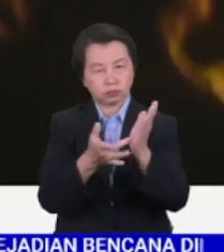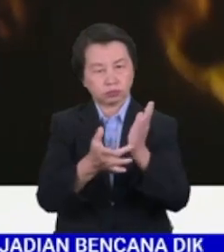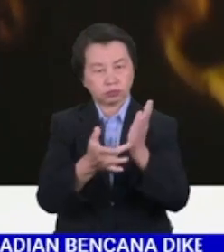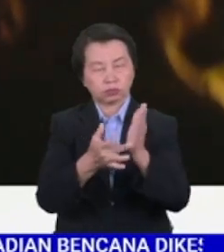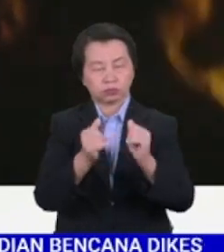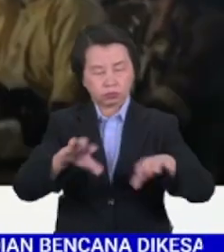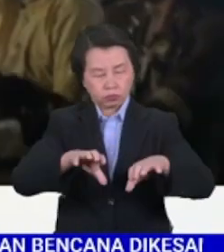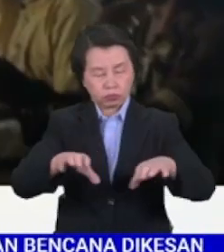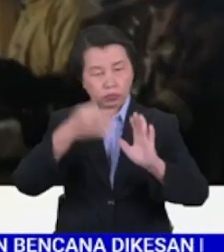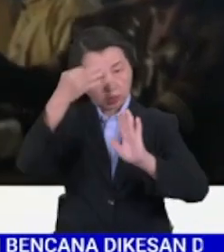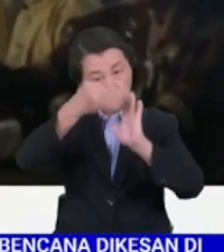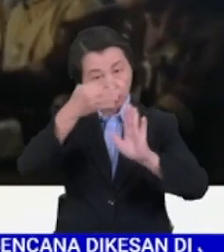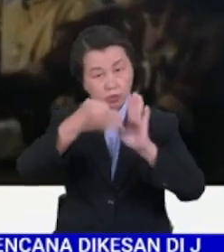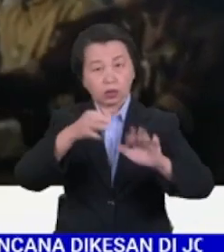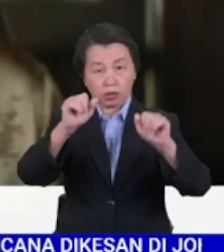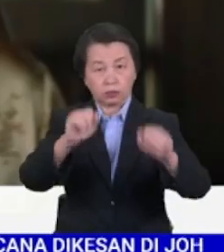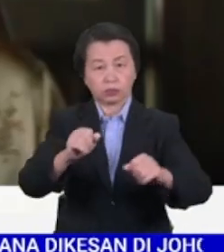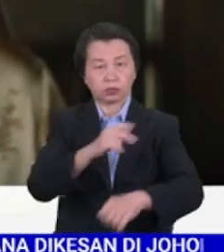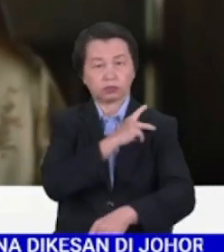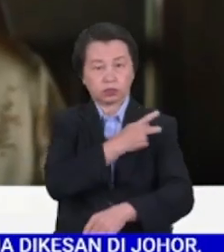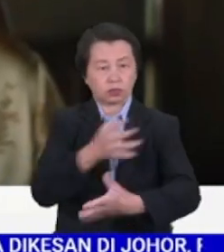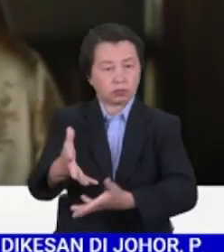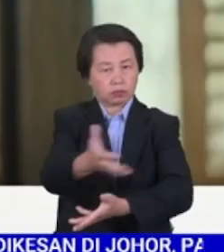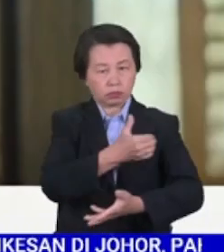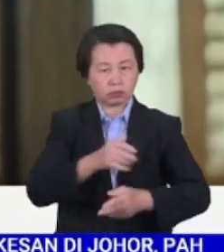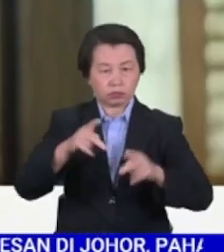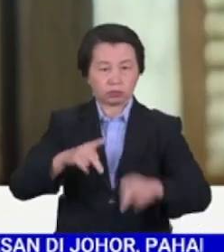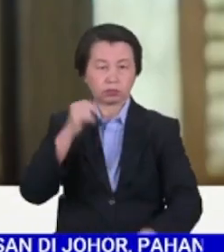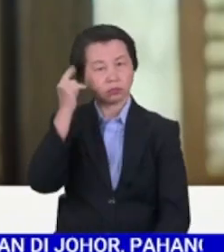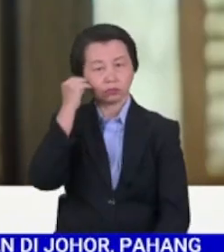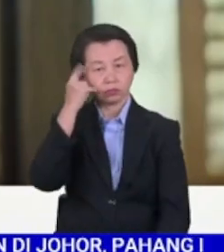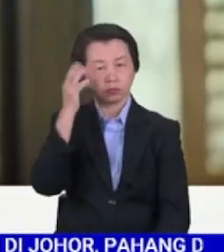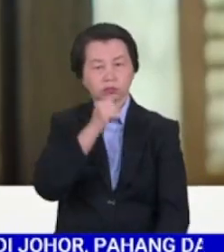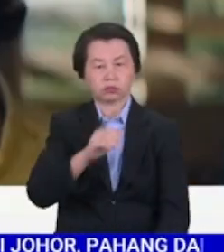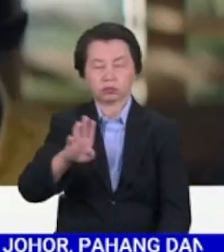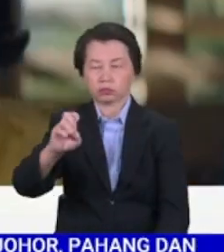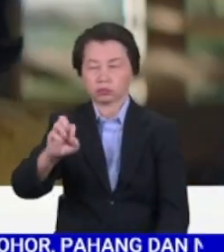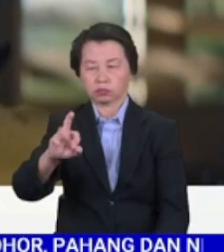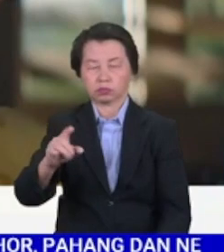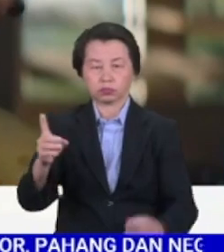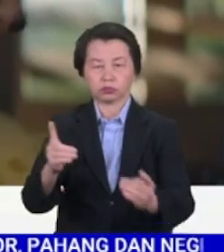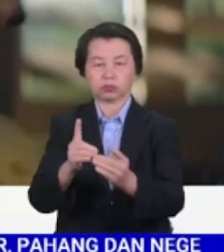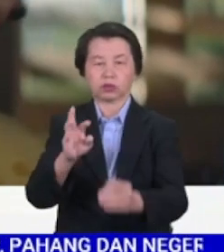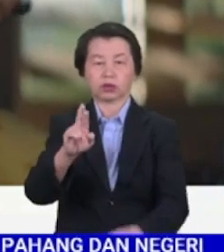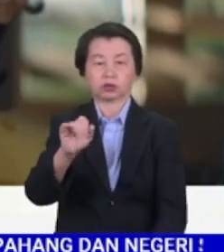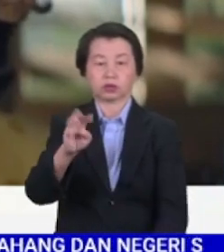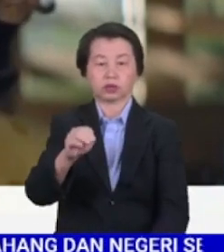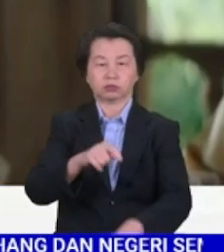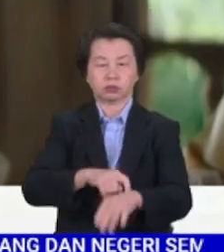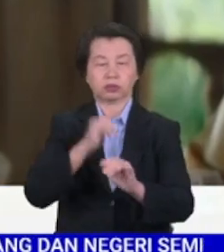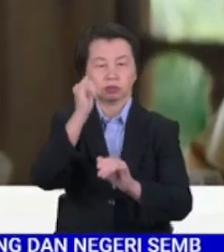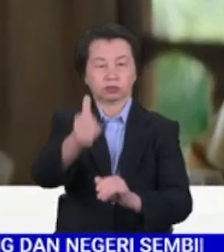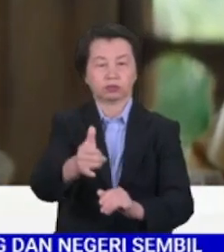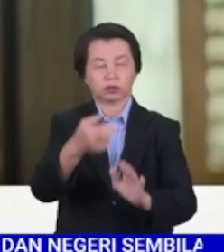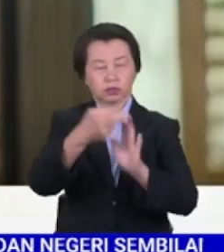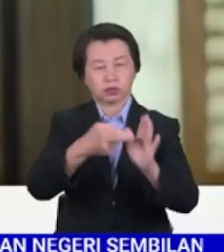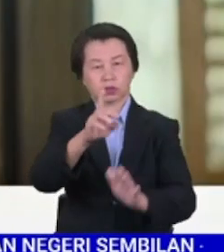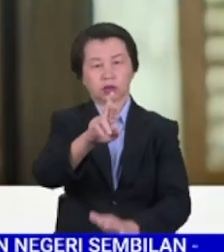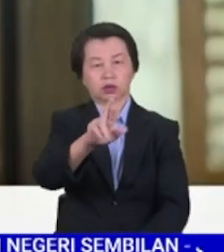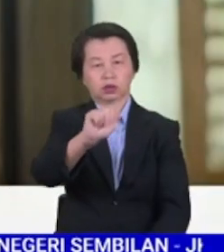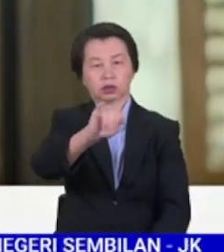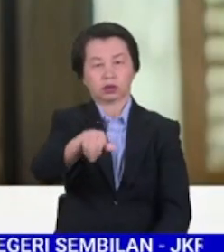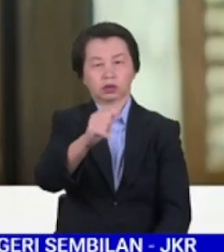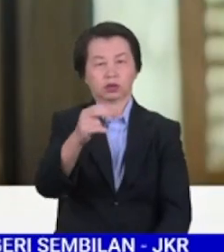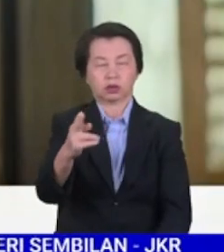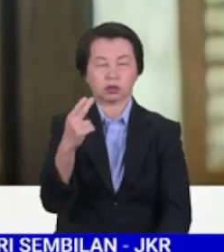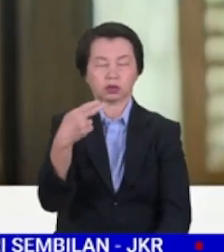dalam pembikinan filem yang boleh dikuasai semua pihak. Bron dan Syahizi ditemui RTM semasa jelajah filem Rajah di